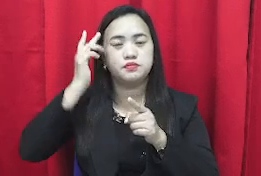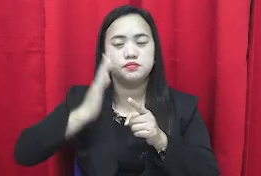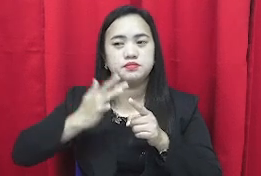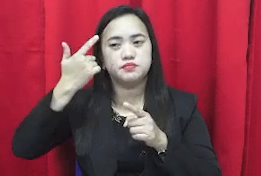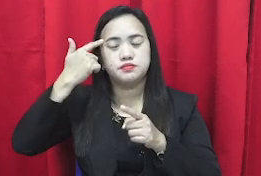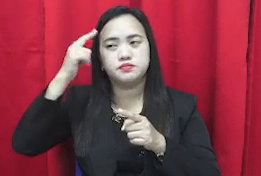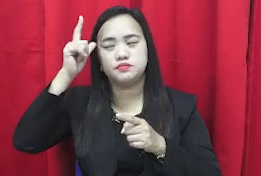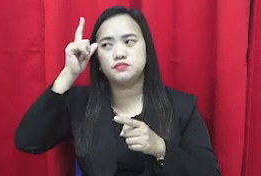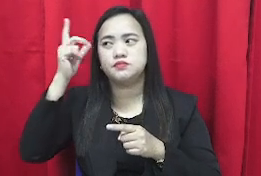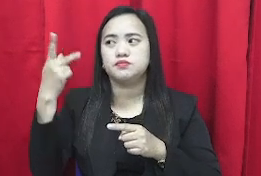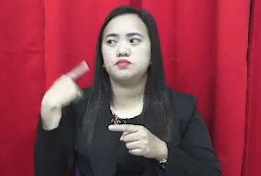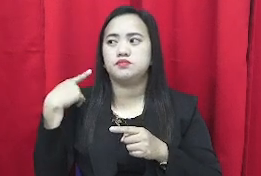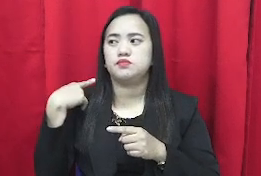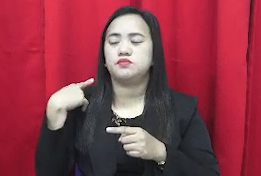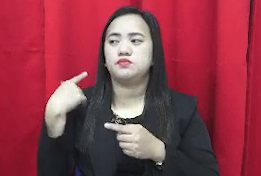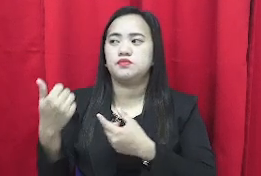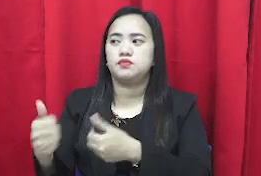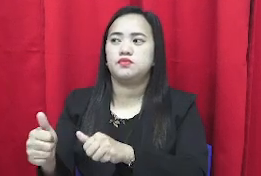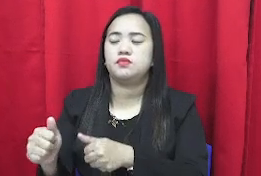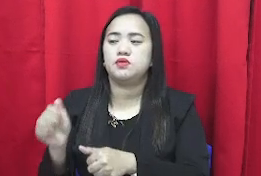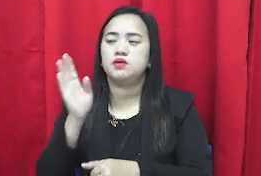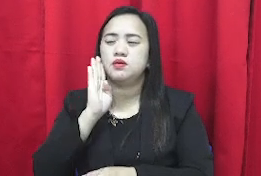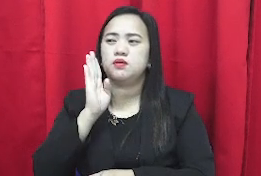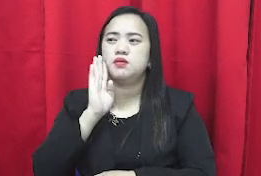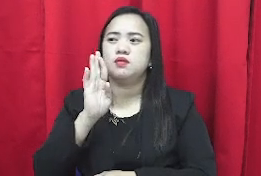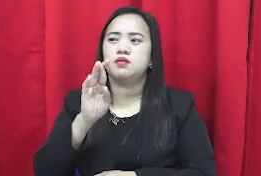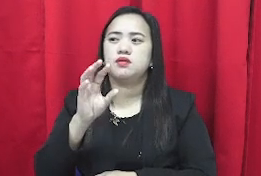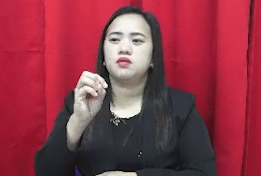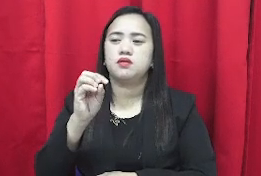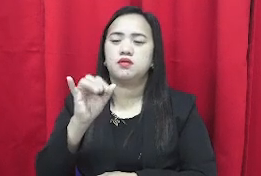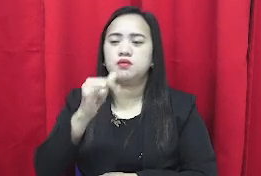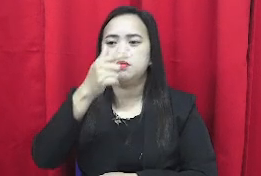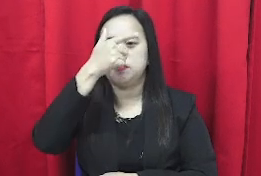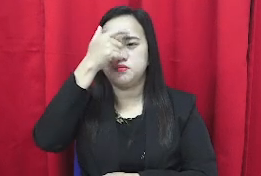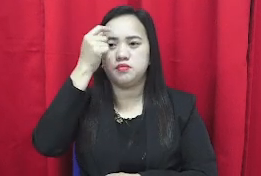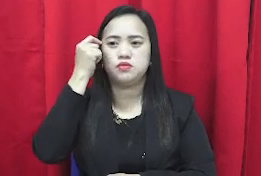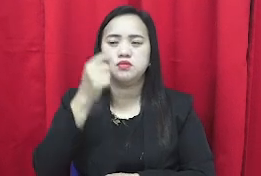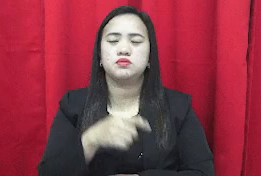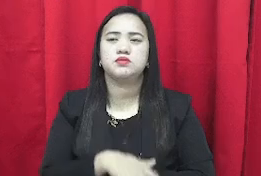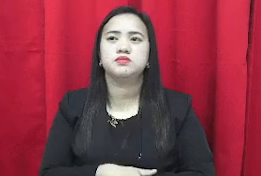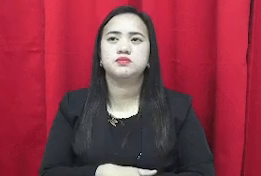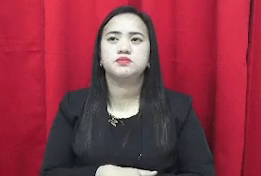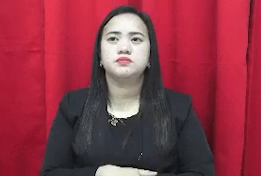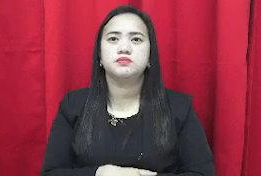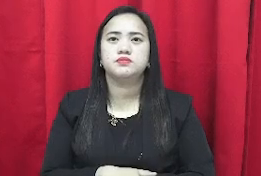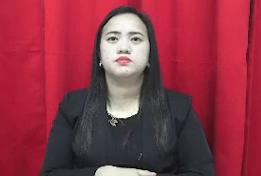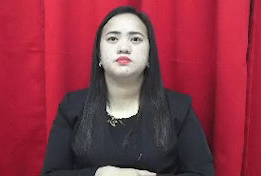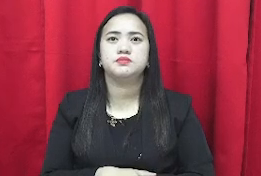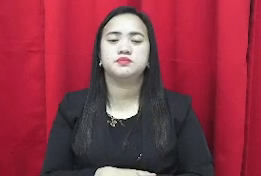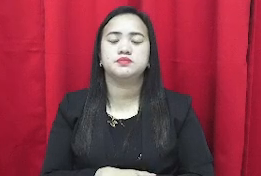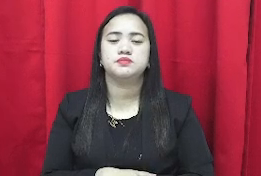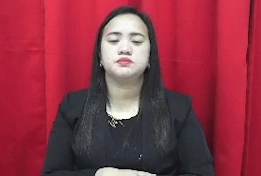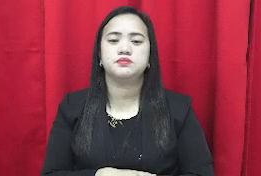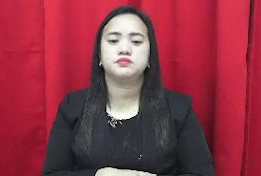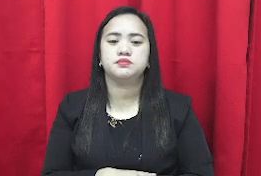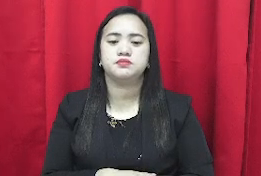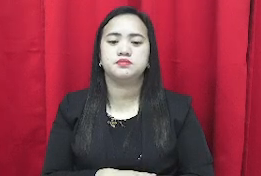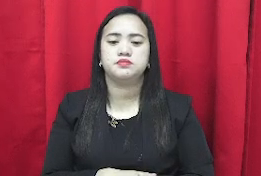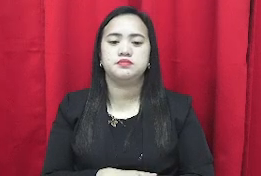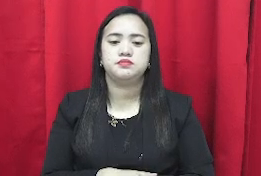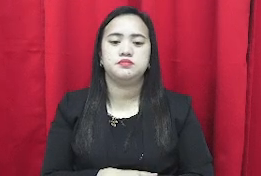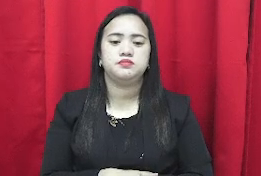eh may pinapa siya kay Sir roy dahil talagang maganda ang ah maganda ang Ah talagang